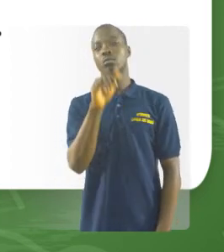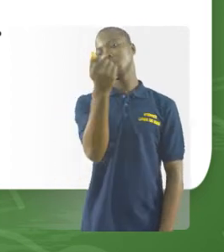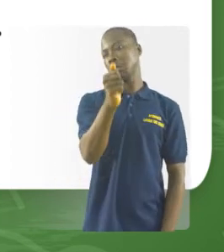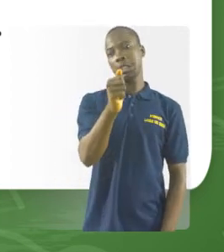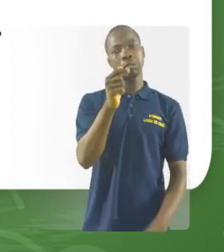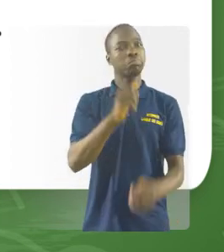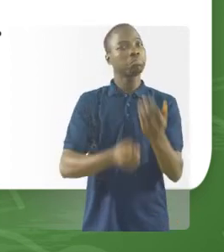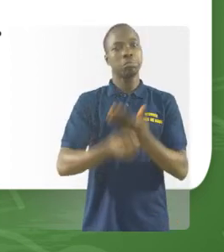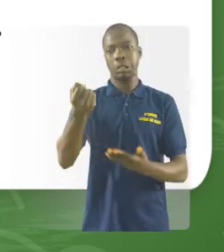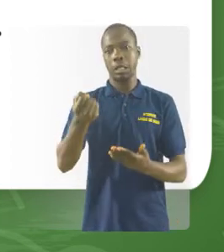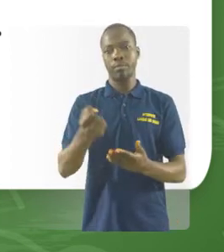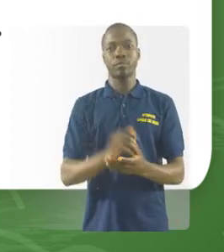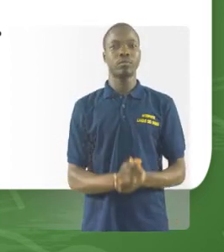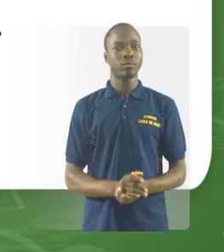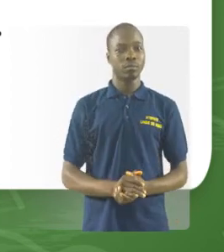10.